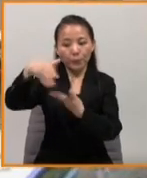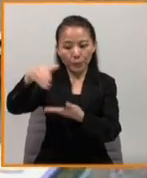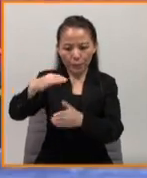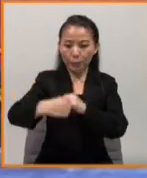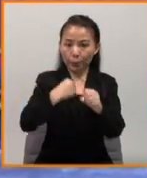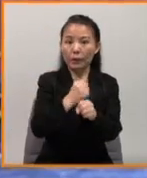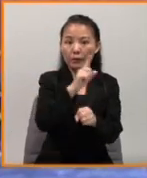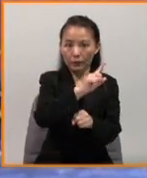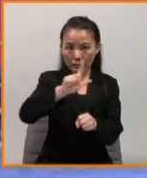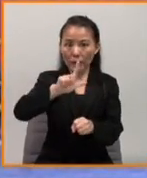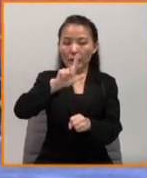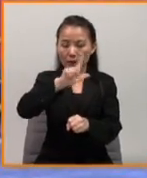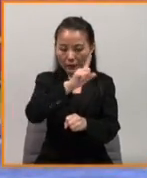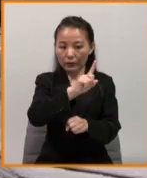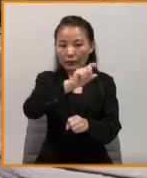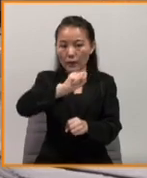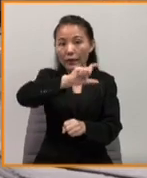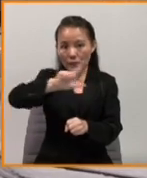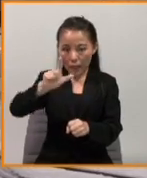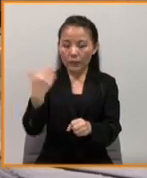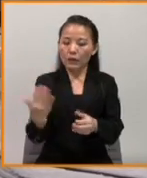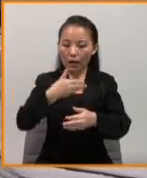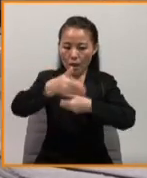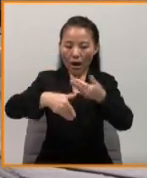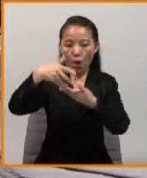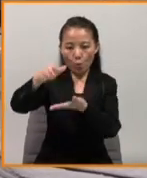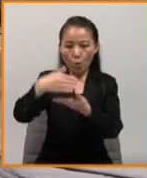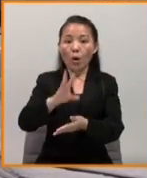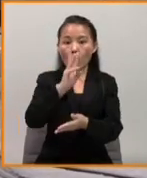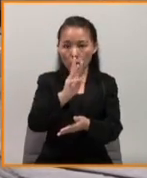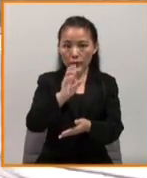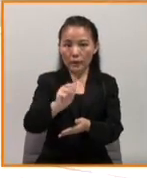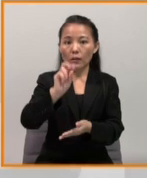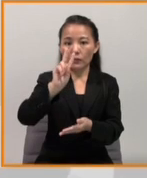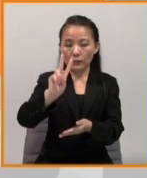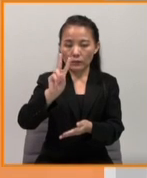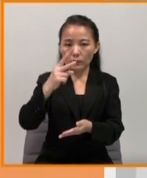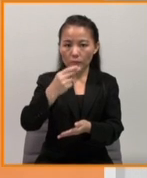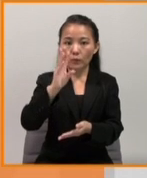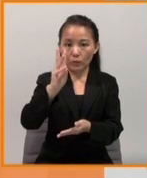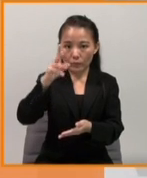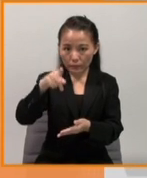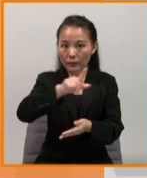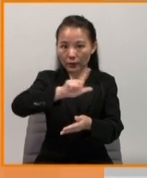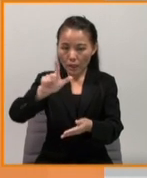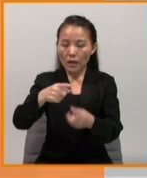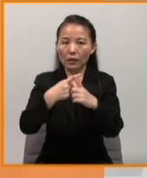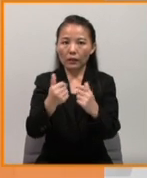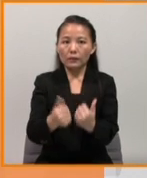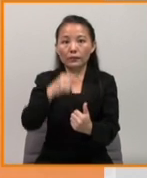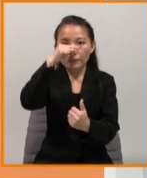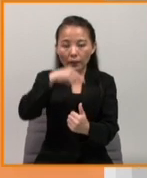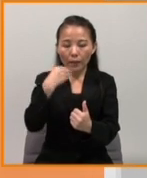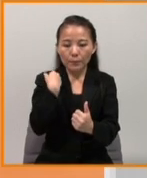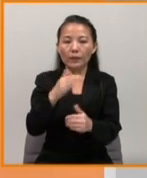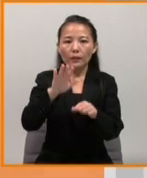ต่อปีโดยปีที่ผ่านมามีมูลค่าการค้าร่วมกันกว่า 263,000 ล้านบาทซึ่งไทยได้ดุลการค้าเป็นครั้งแรกมีมูลค่